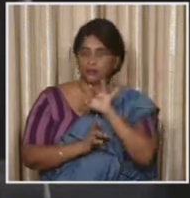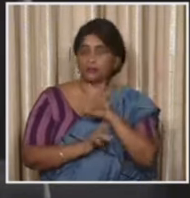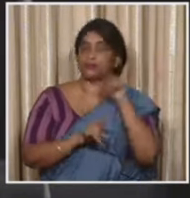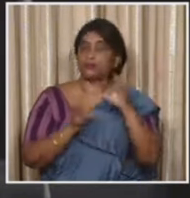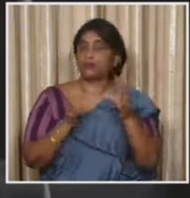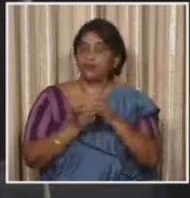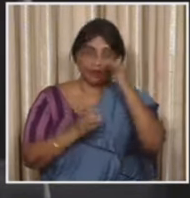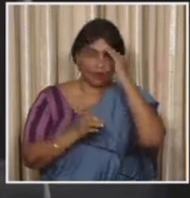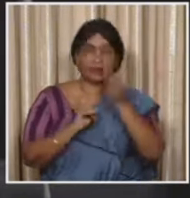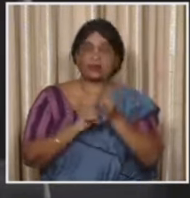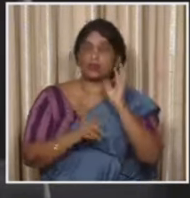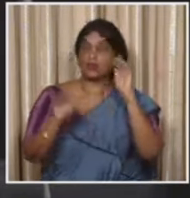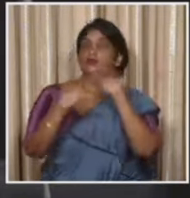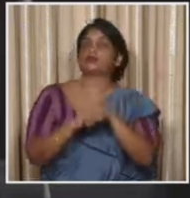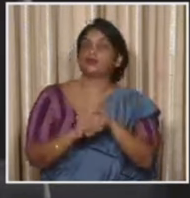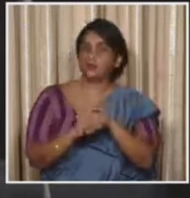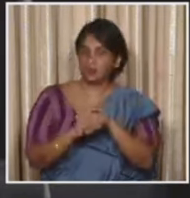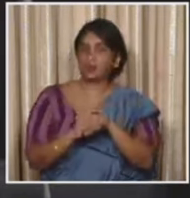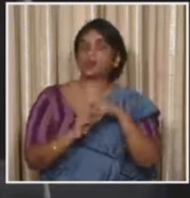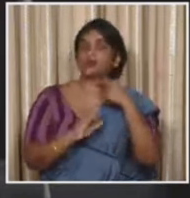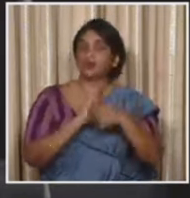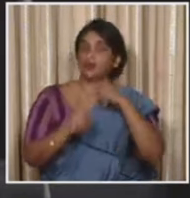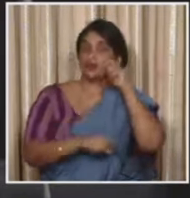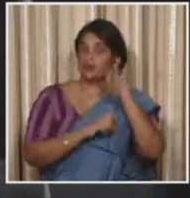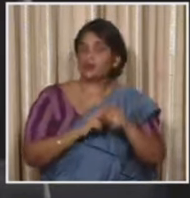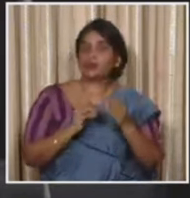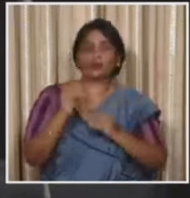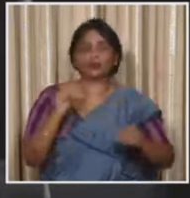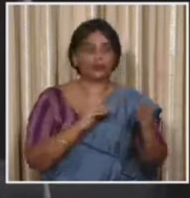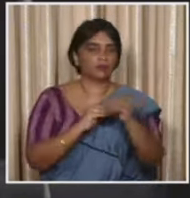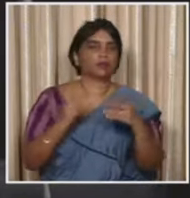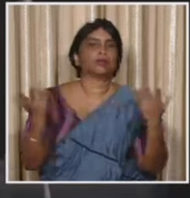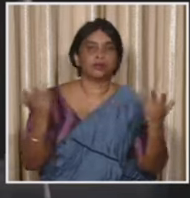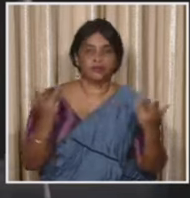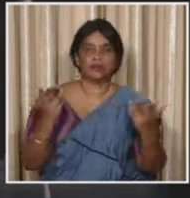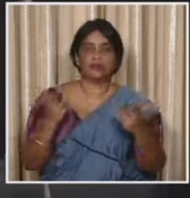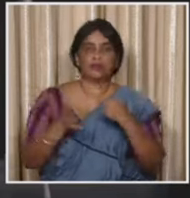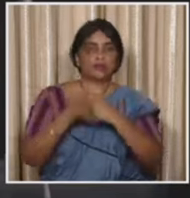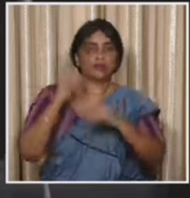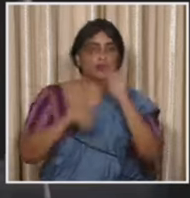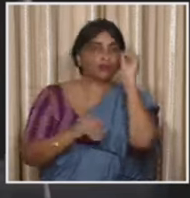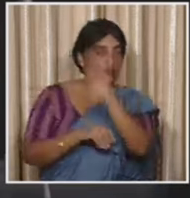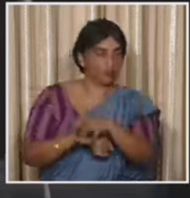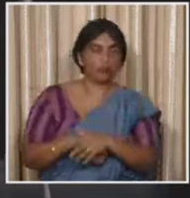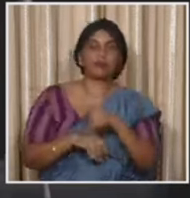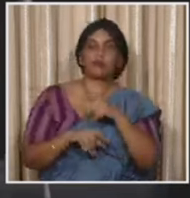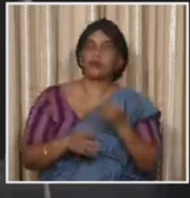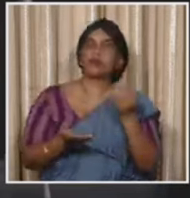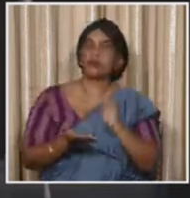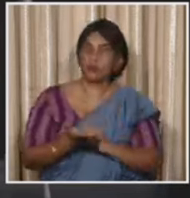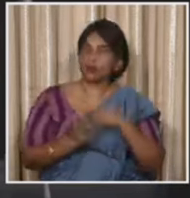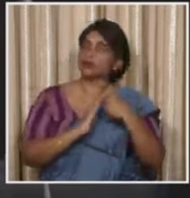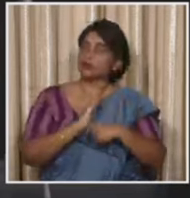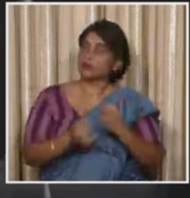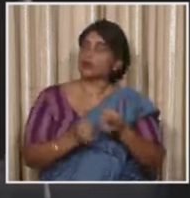පක්ෂ නායකයෝ ජනාධිපතිවරණ වලට ගියාම රටේ ජනතාවට විකල්පයක් නැහැ. මේ එක්කෙනෙකුට කතිර ගහන්න ඕනේ. එතකොට ආපහු මේ රට